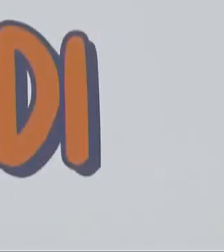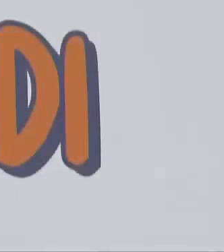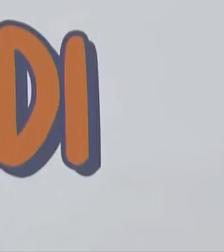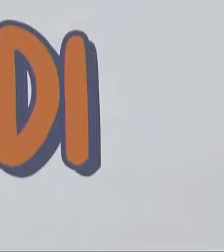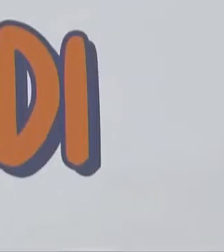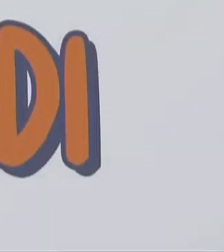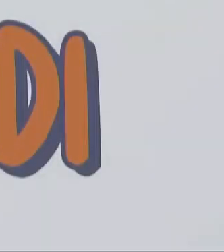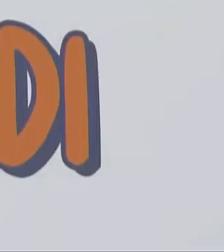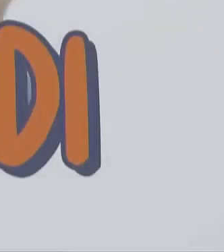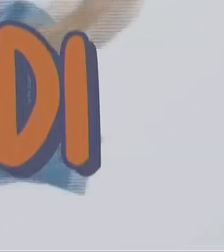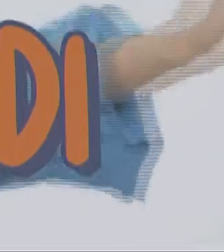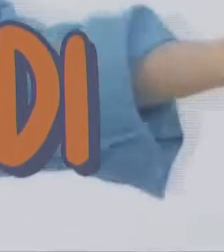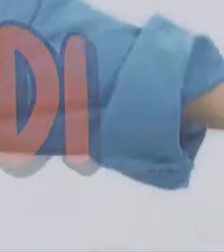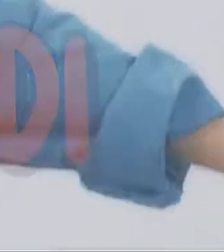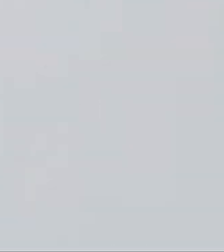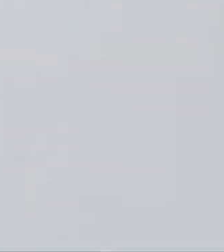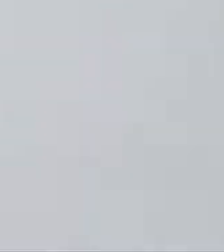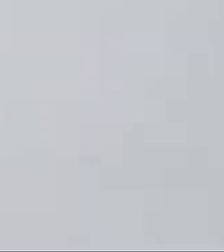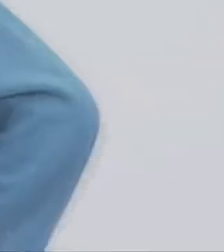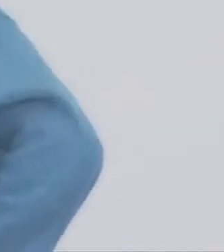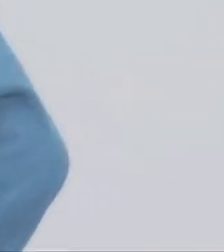setia Abadi